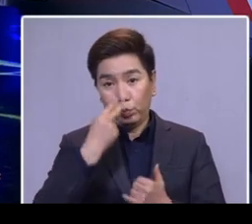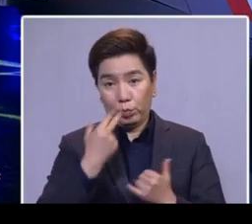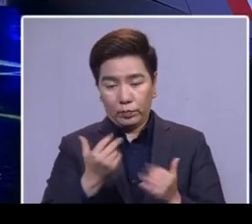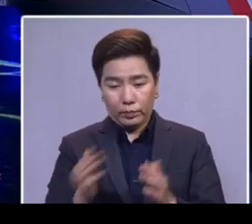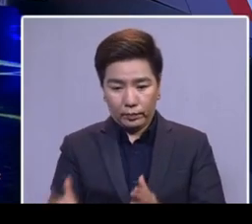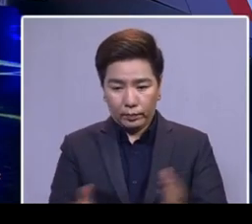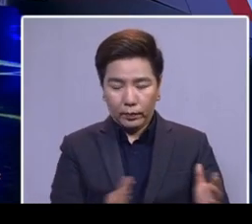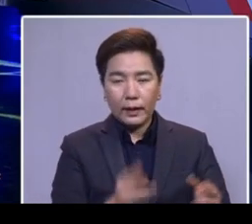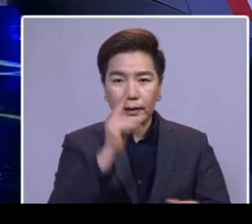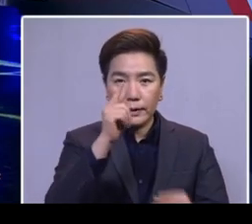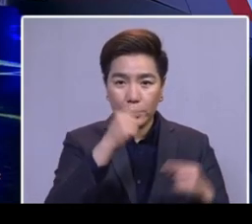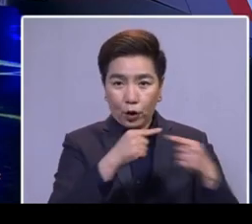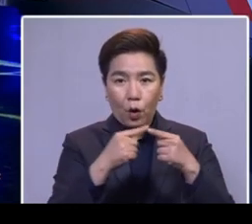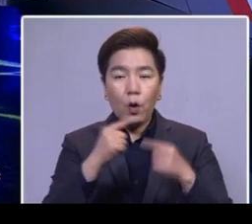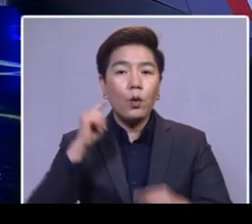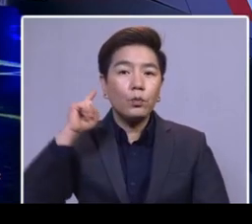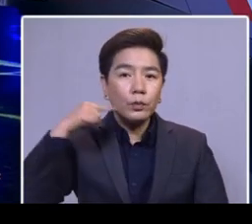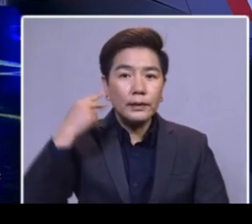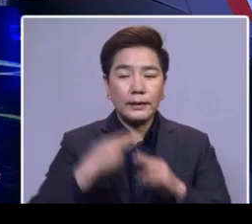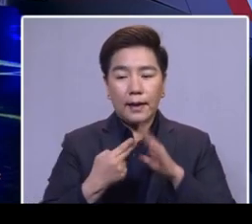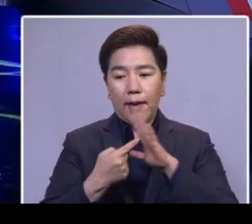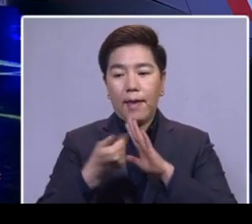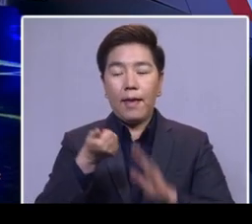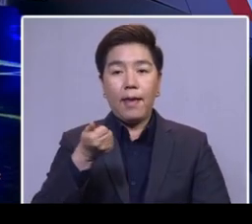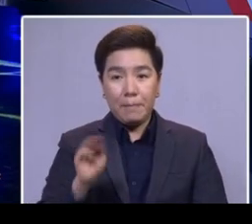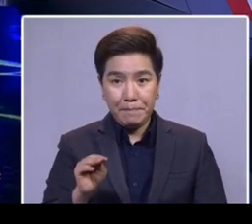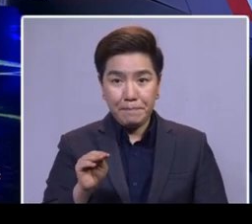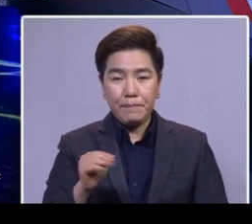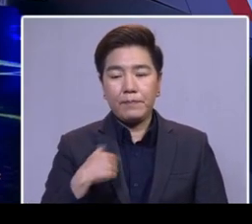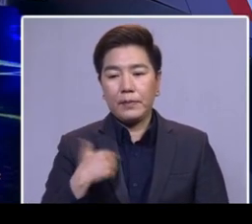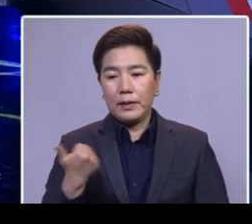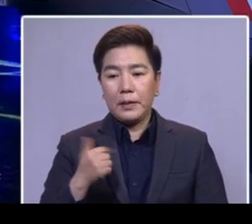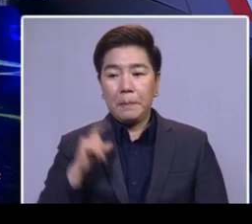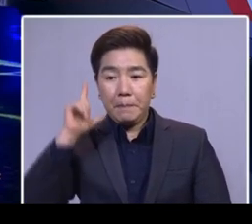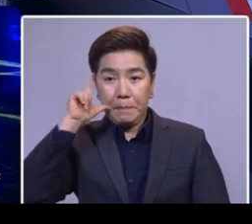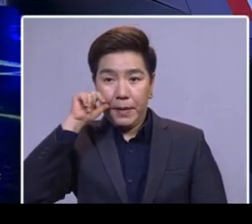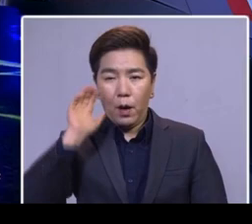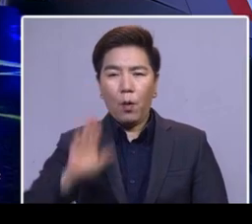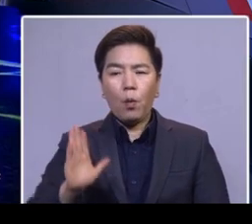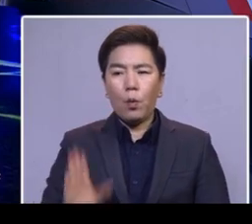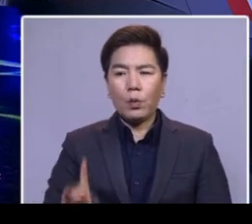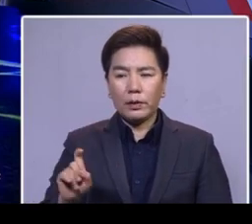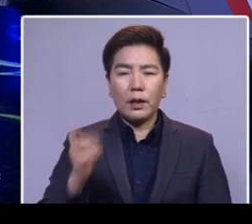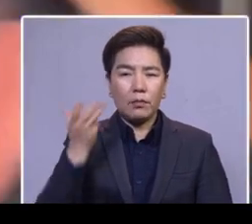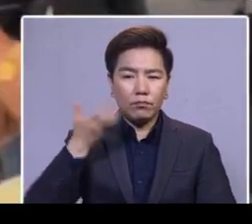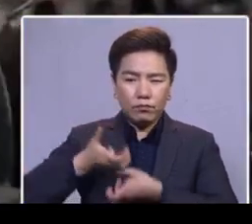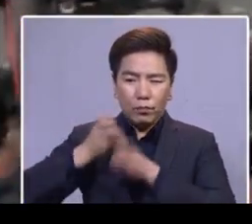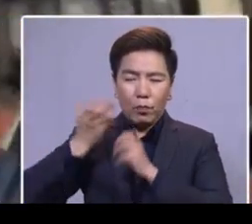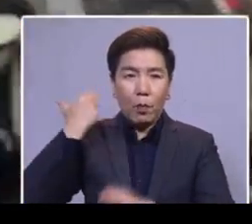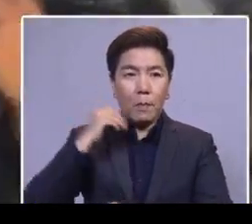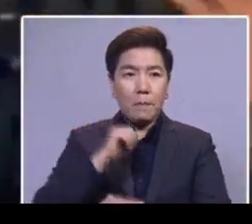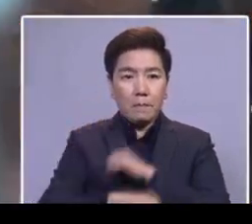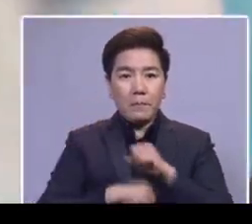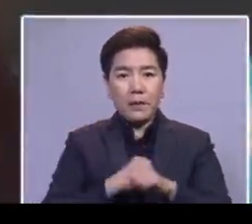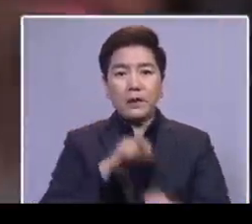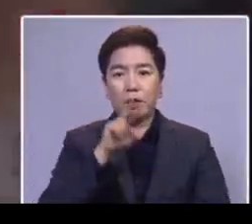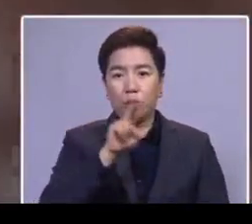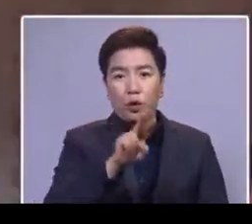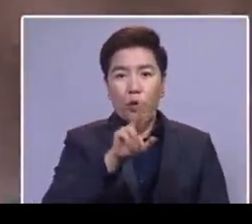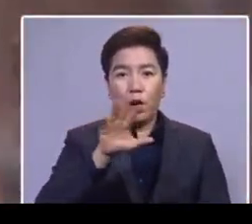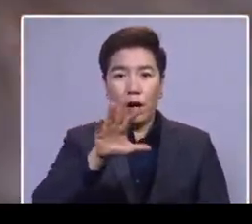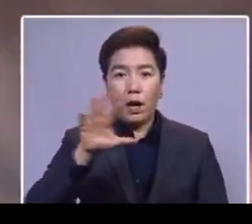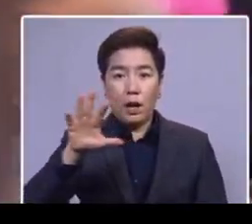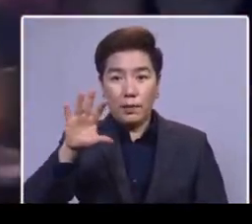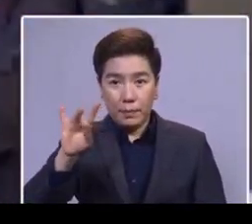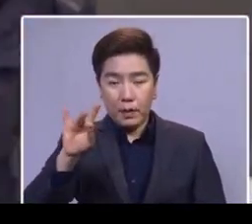มาดูคดีของแอมป์ไซยาไนด์กันบ้างค่ะคุณผู้ชมคะวันนี้แม่ของเหยื่อรายล่าสุดที่ต้องย้อนกลับไปเมื่อปี 2558เนี่ยเข้าให้ข้อมูลกับ